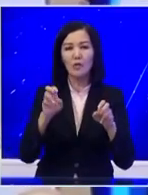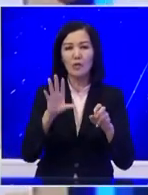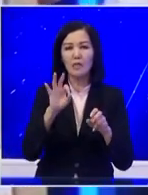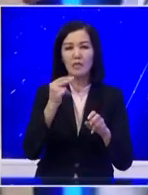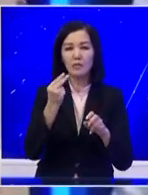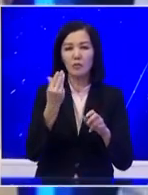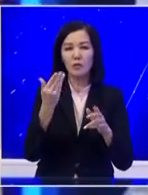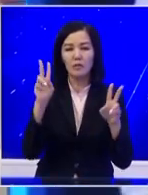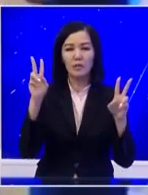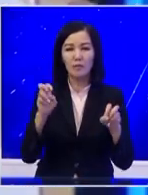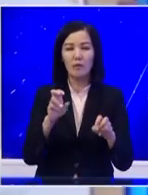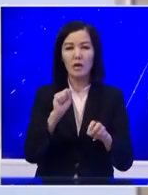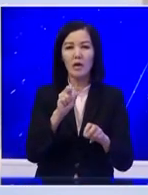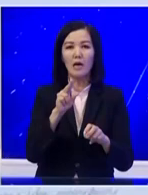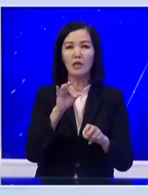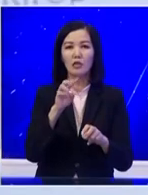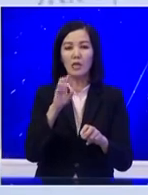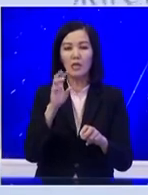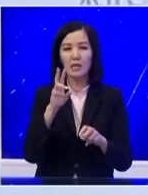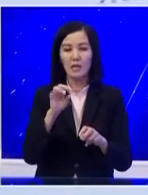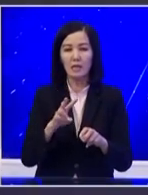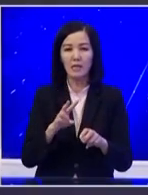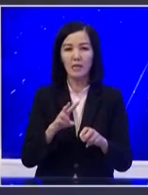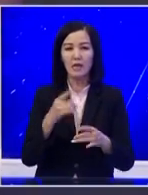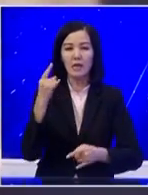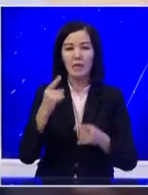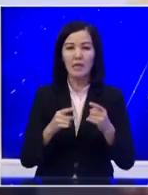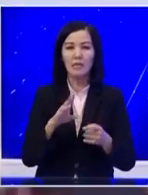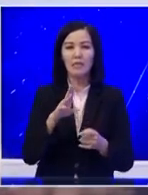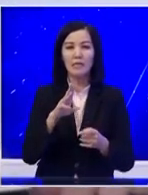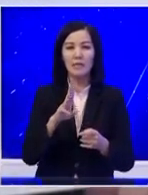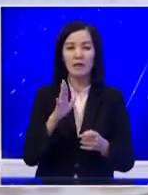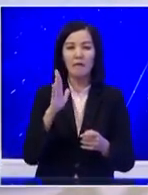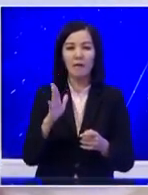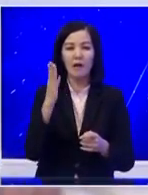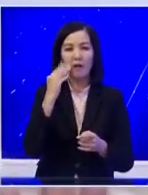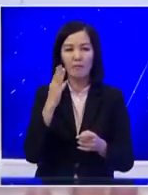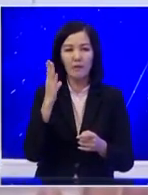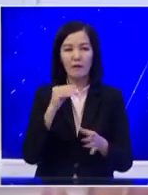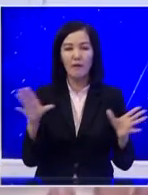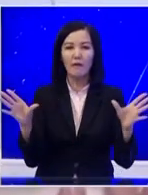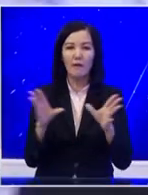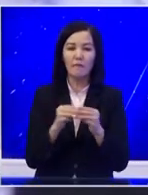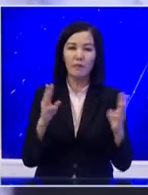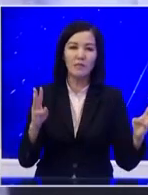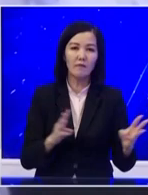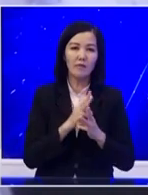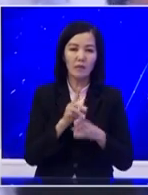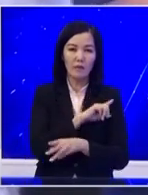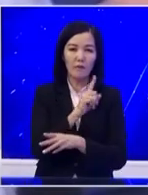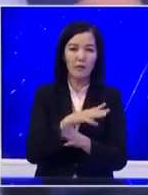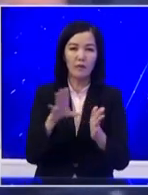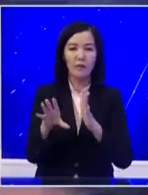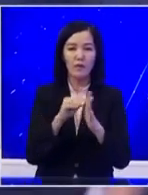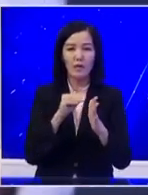тему» стала Акжелен Рахадинкызы, корреспондент телеканала «Алматы ТВ». «Я всегда вдохновлялась Бейсеном Куранбеком, и для меня честь получить